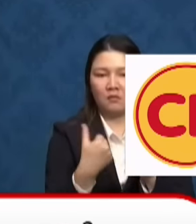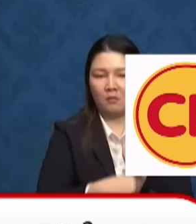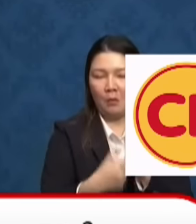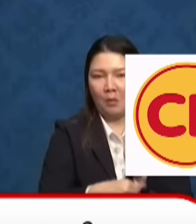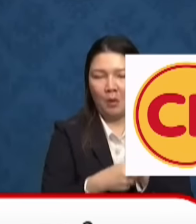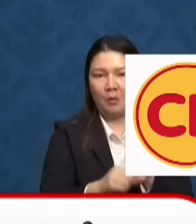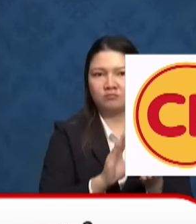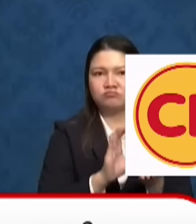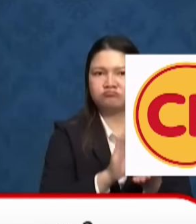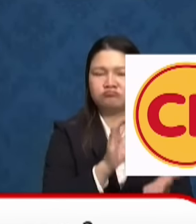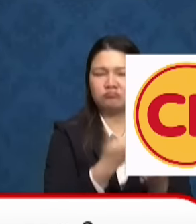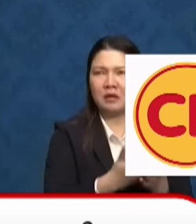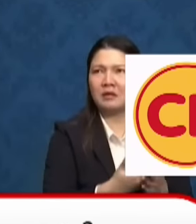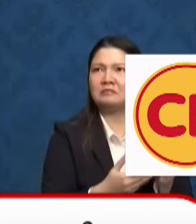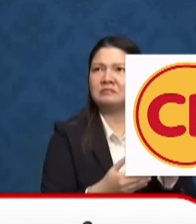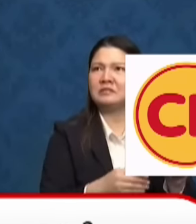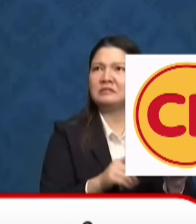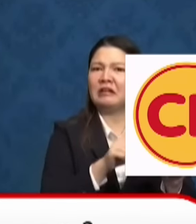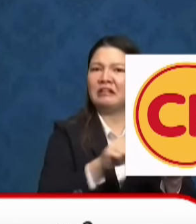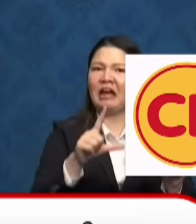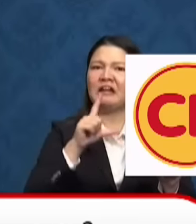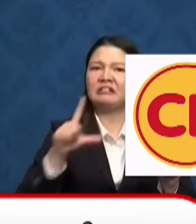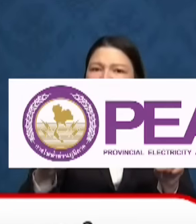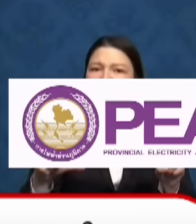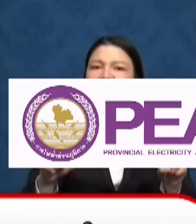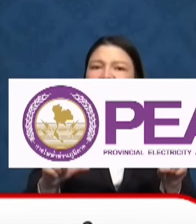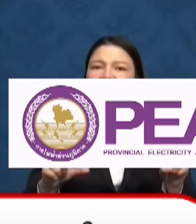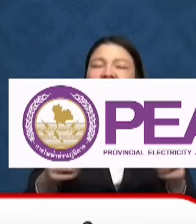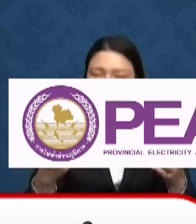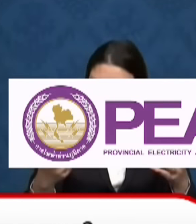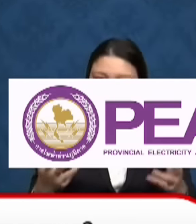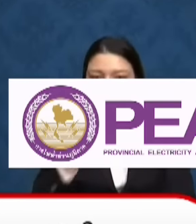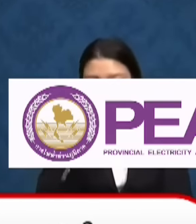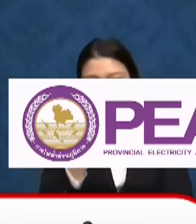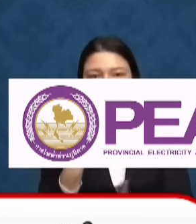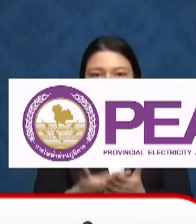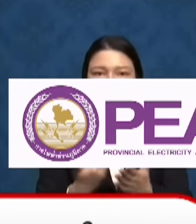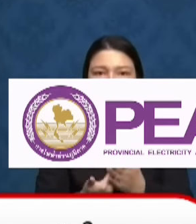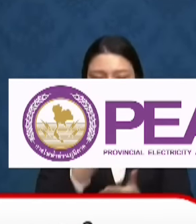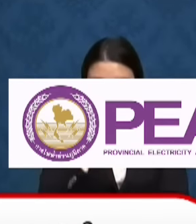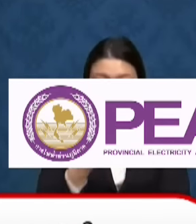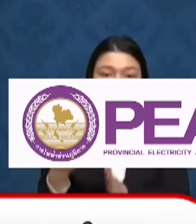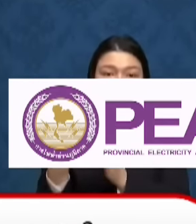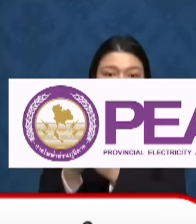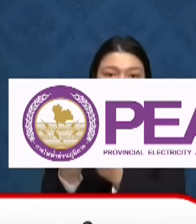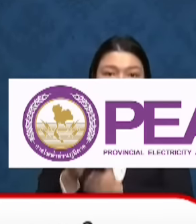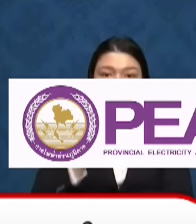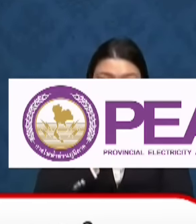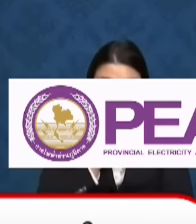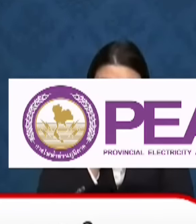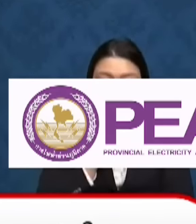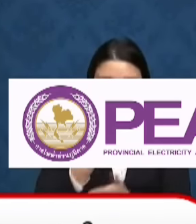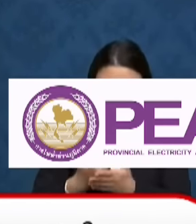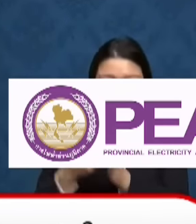น้อยกว่า1ล้านล้านบาทตัวเลขที่เราทราบแน่นอนสำหรับยอดค้างชำระในขณ